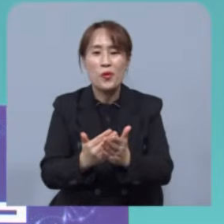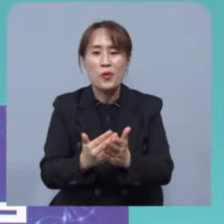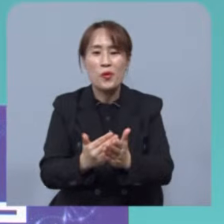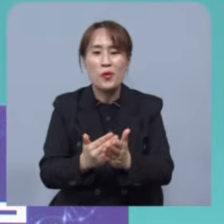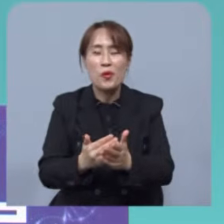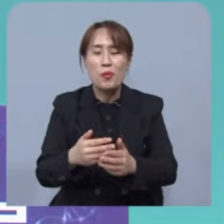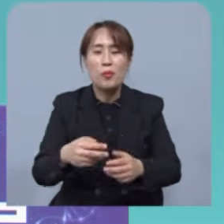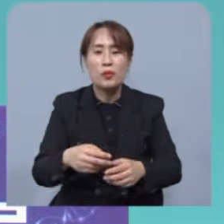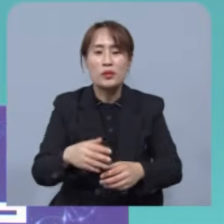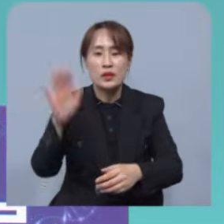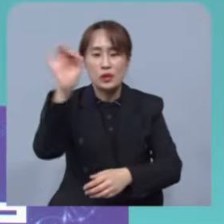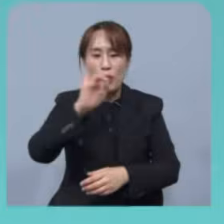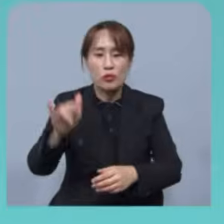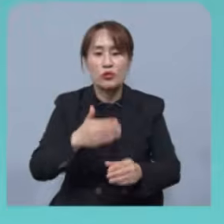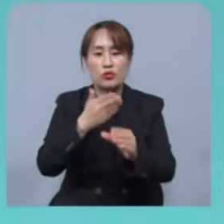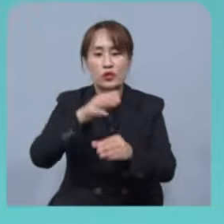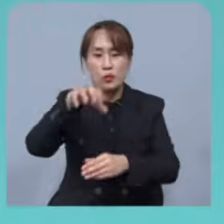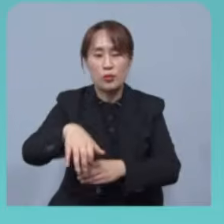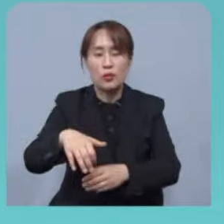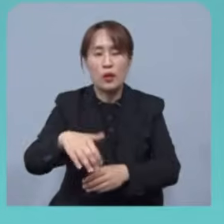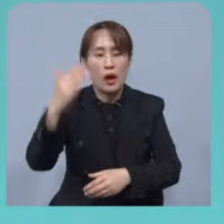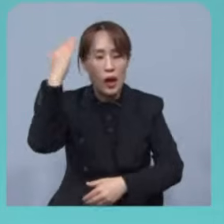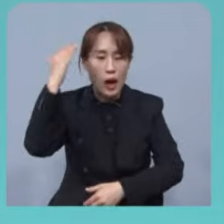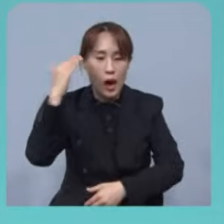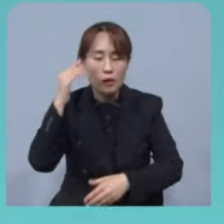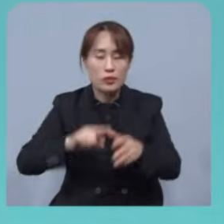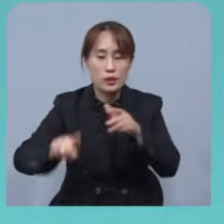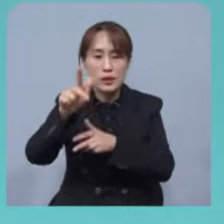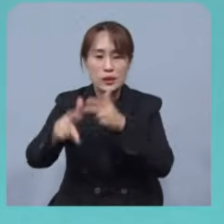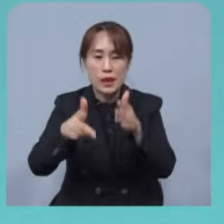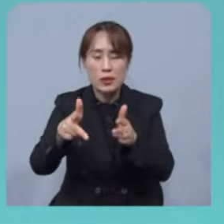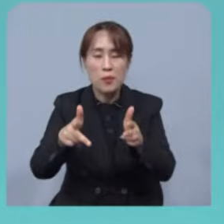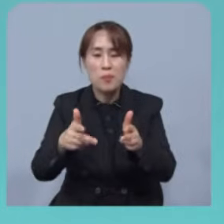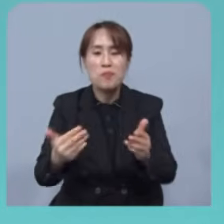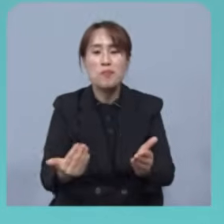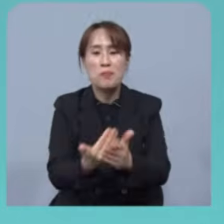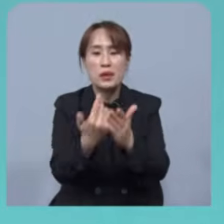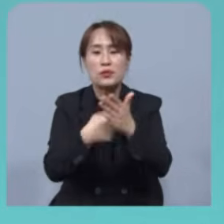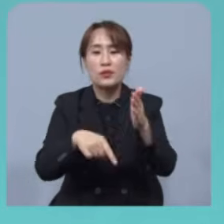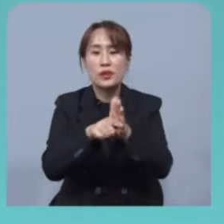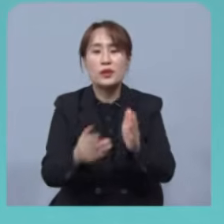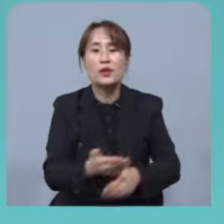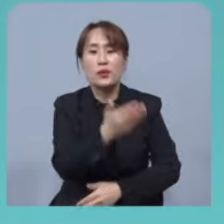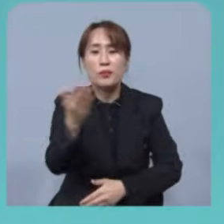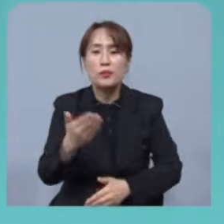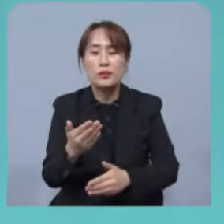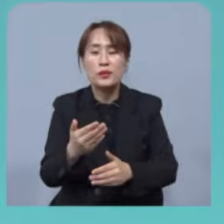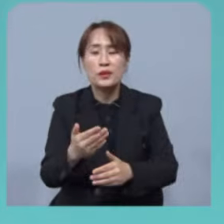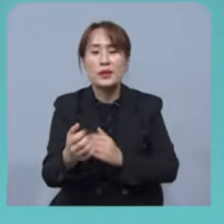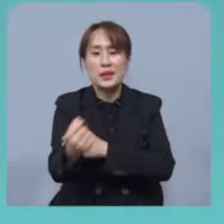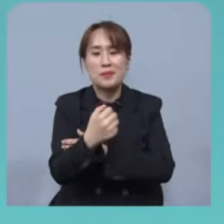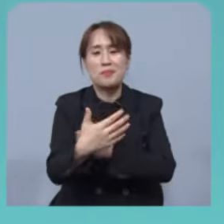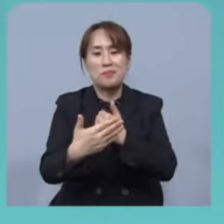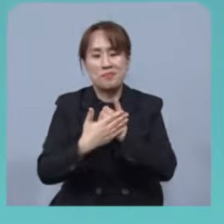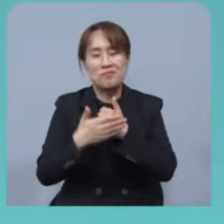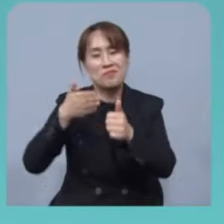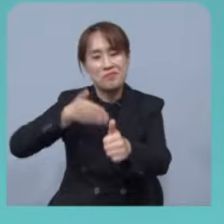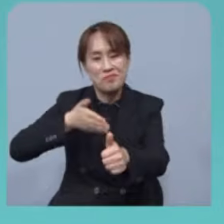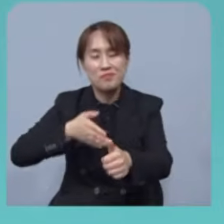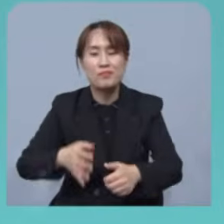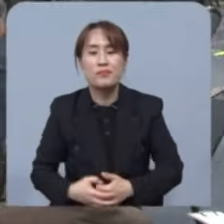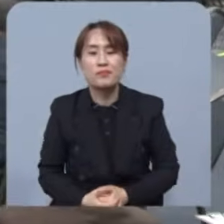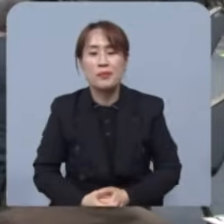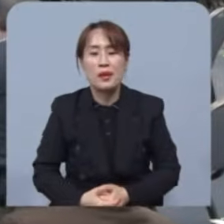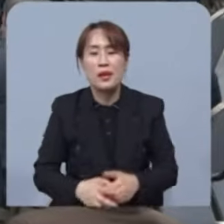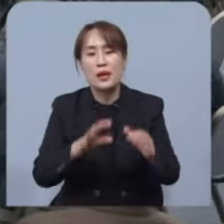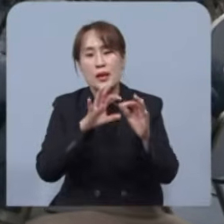연결의 중심이 되고 대한민국 첨단 산업의 미래를 만들어갈 수 있도록 여러분께서도 함께해 주시기를 바랍니다. 네,